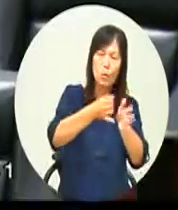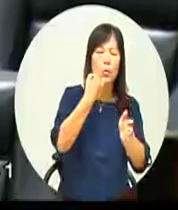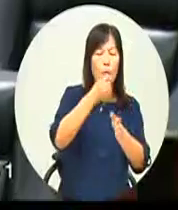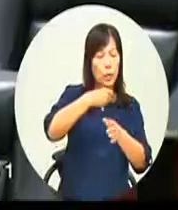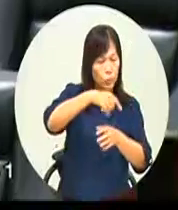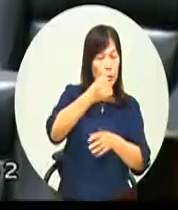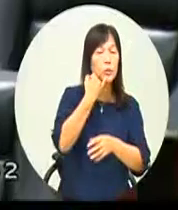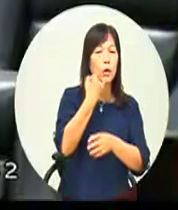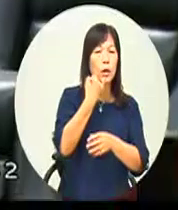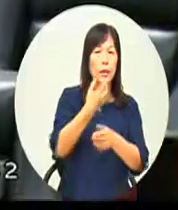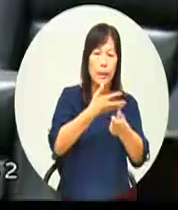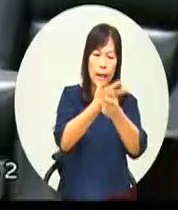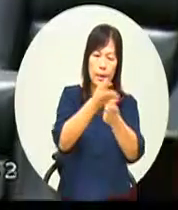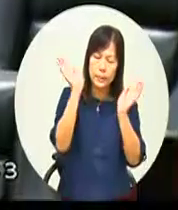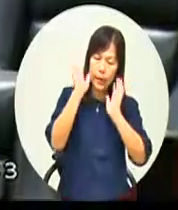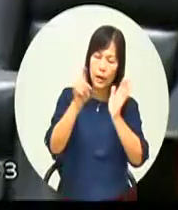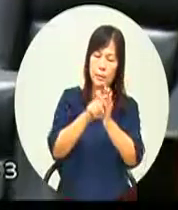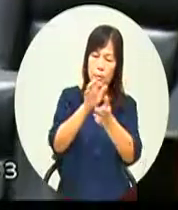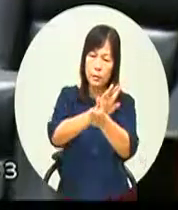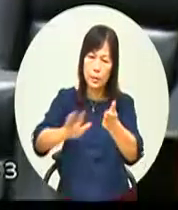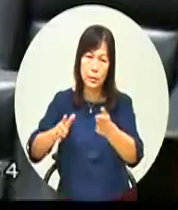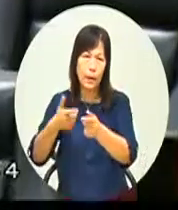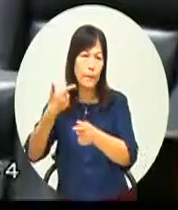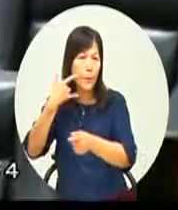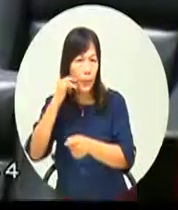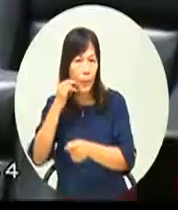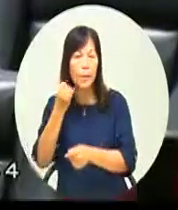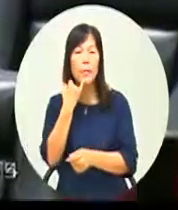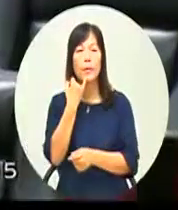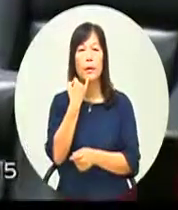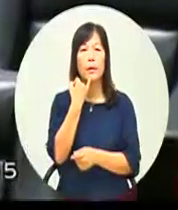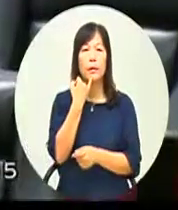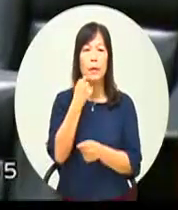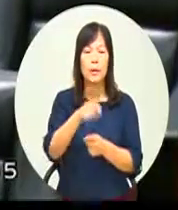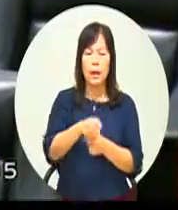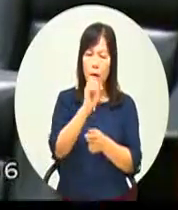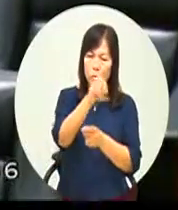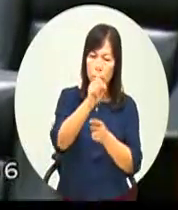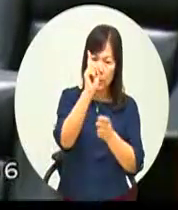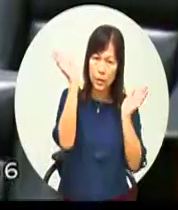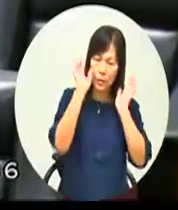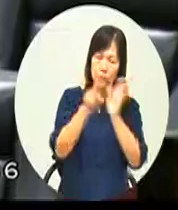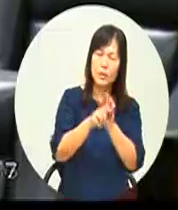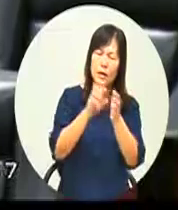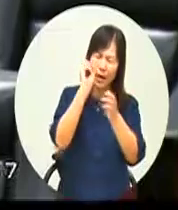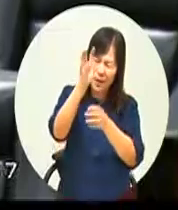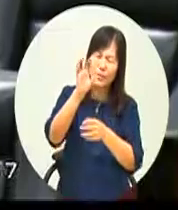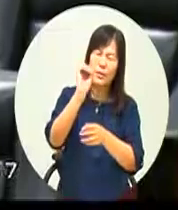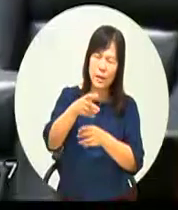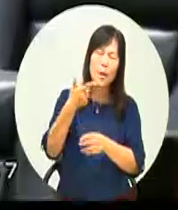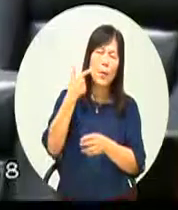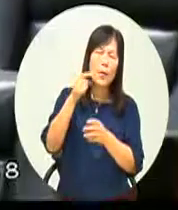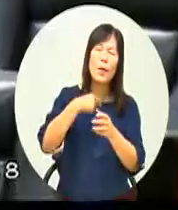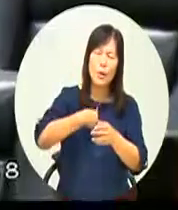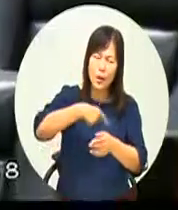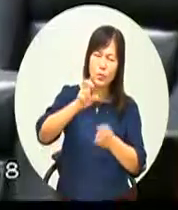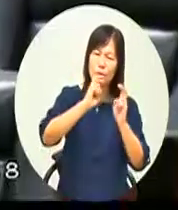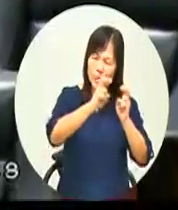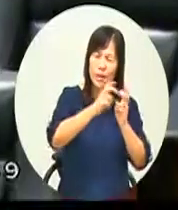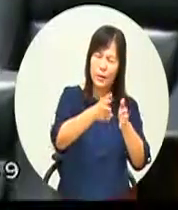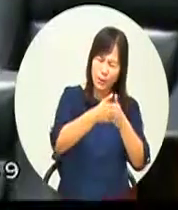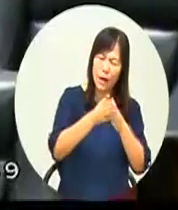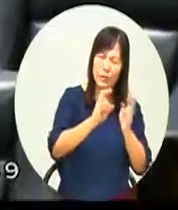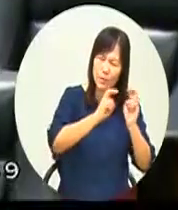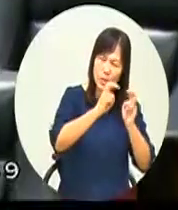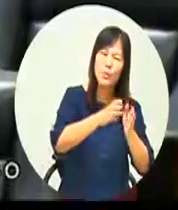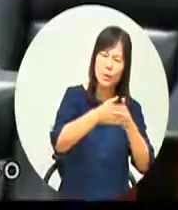了，让小朋友来影响家人。我跟大家讲啊，一个囡仔吼，啊一直甲厝里的家长讲，我要去坐捷运，我要去坐捷运，爸爸